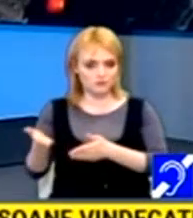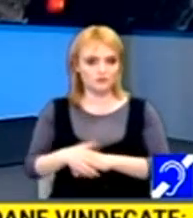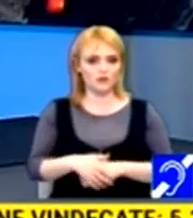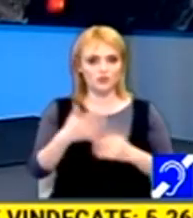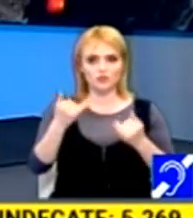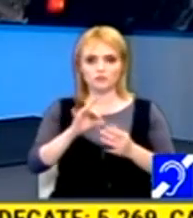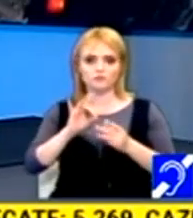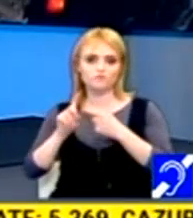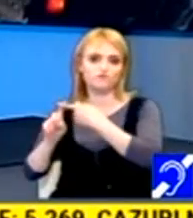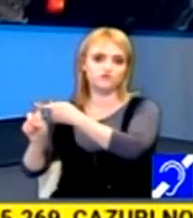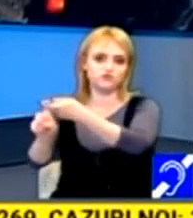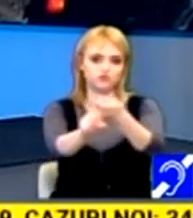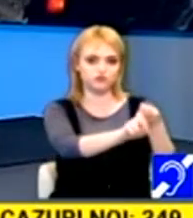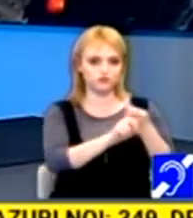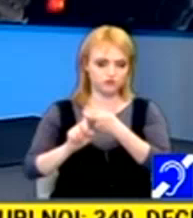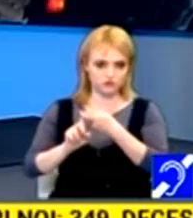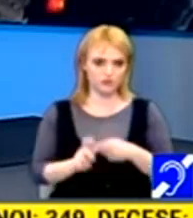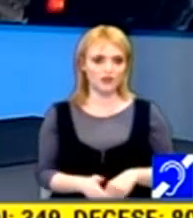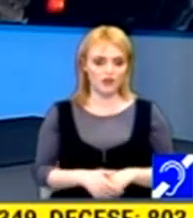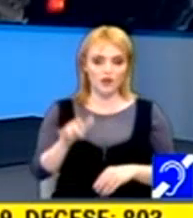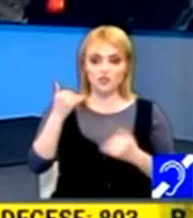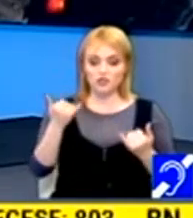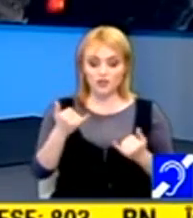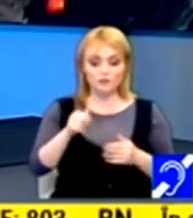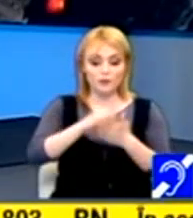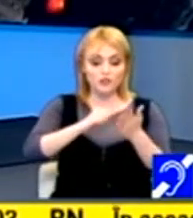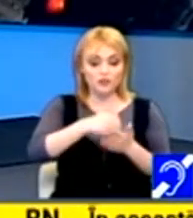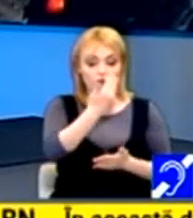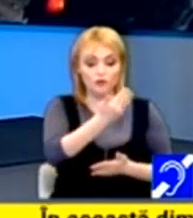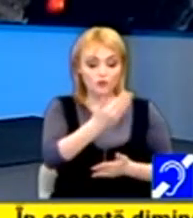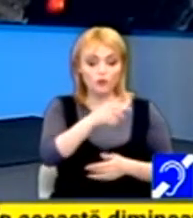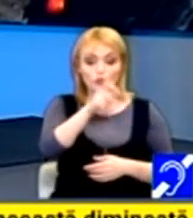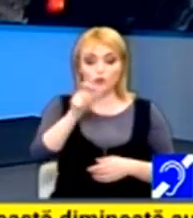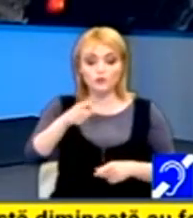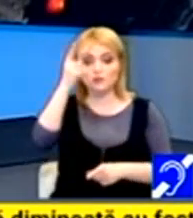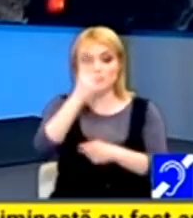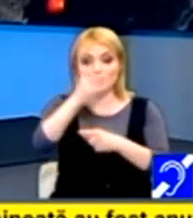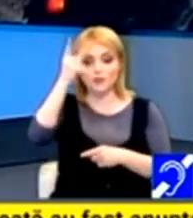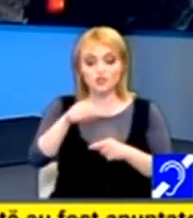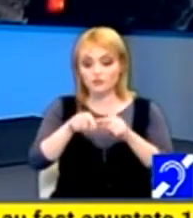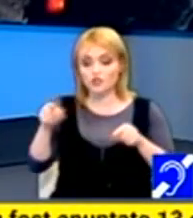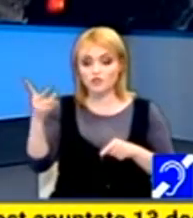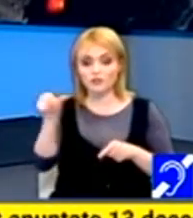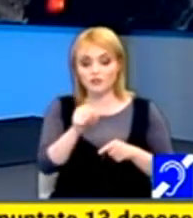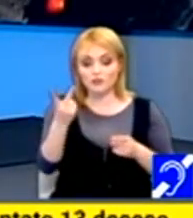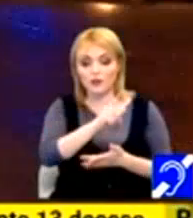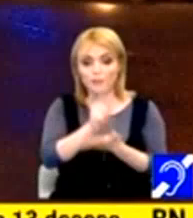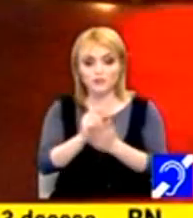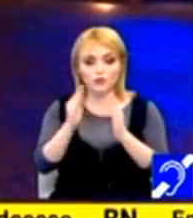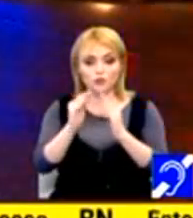din orașul Buzău, care nu mai au voie să iasă din casă decât pentru cumpărături de strictă necesitate timp de minim 2 săptămâni.